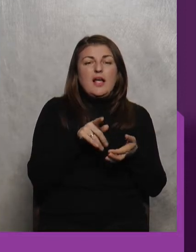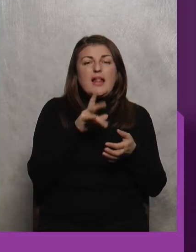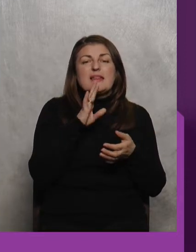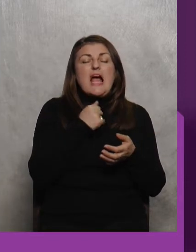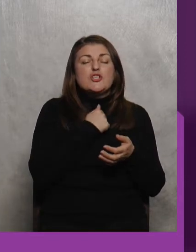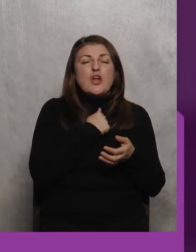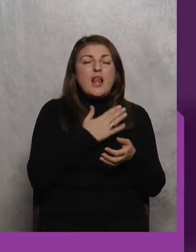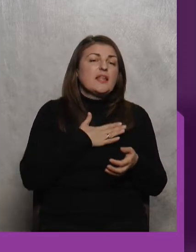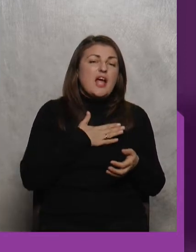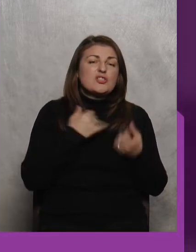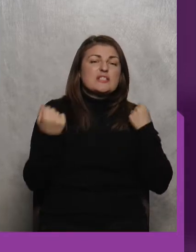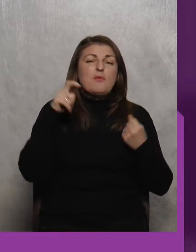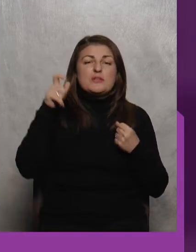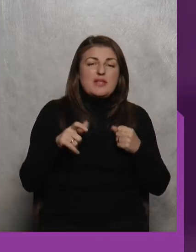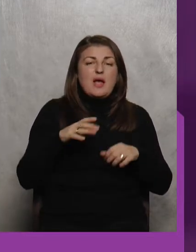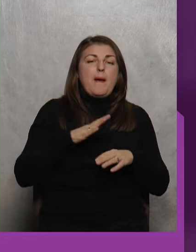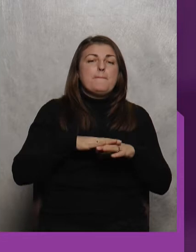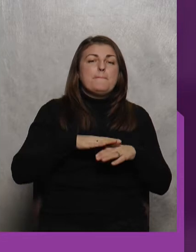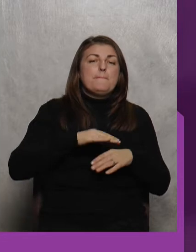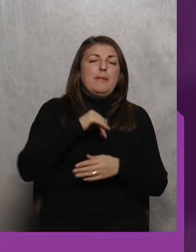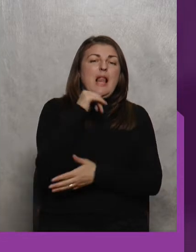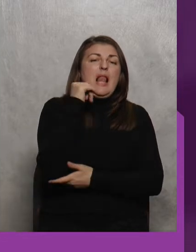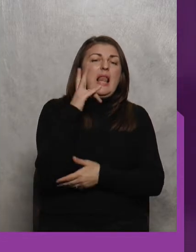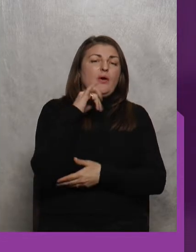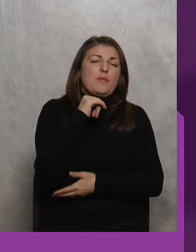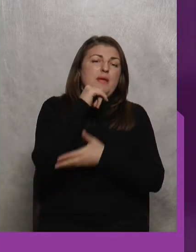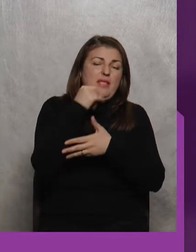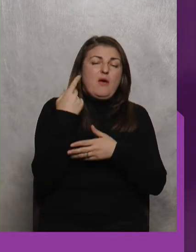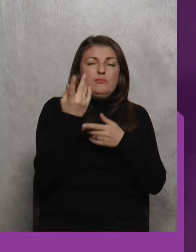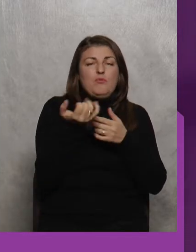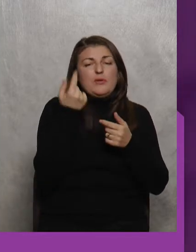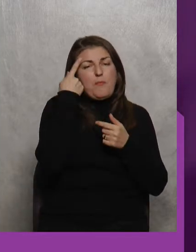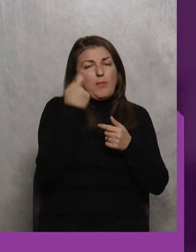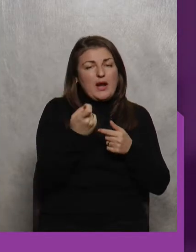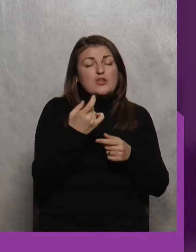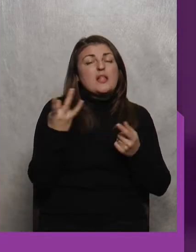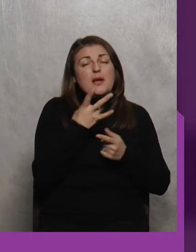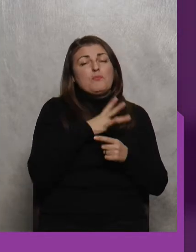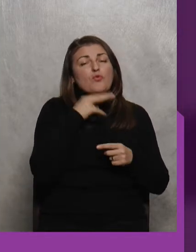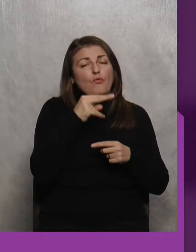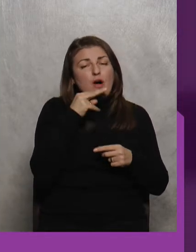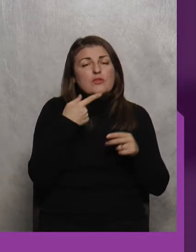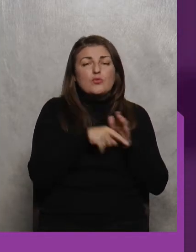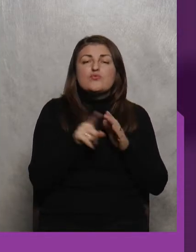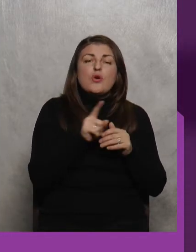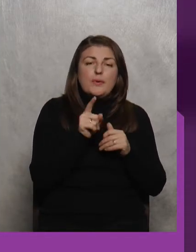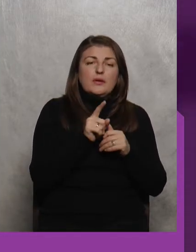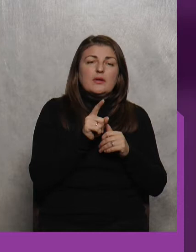на жаль, наш спортсмен підняв лікоть і отримав попередження. Треба бути уважним для того,